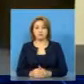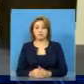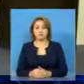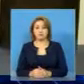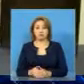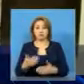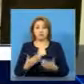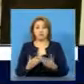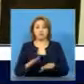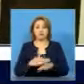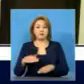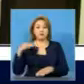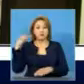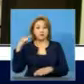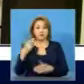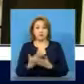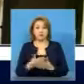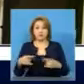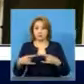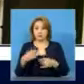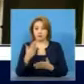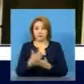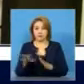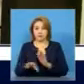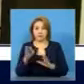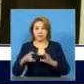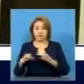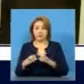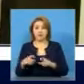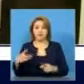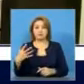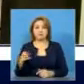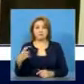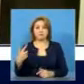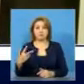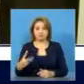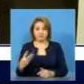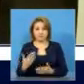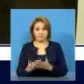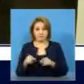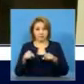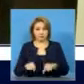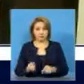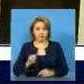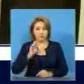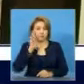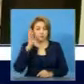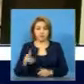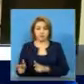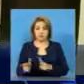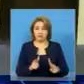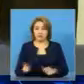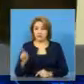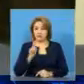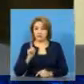Актобе. Доброе утро, студия. В данный момент мы находимся на избирательном участке 552. Тут с самого утра все готово для